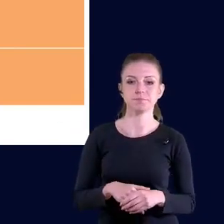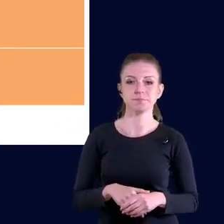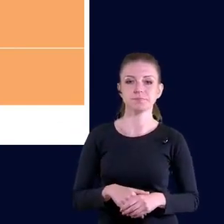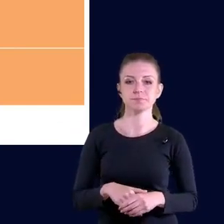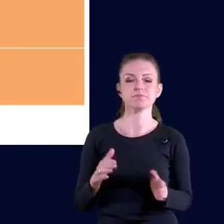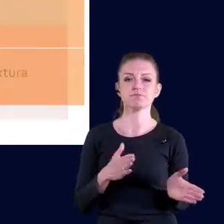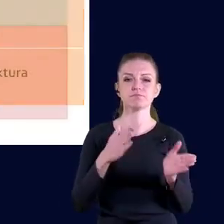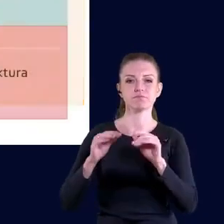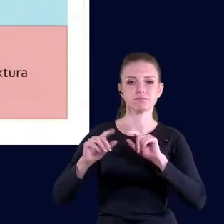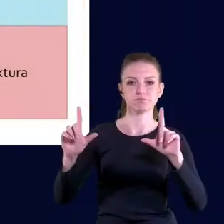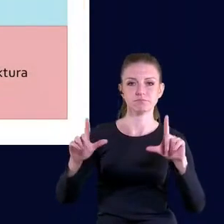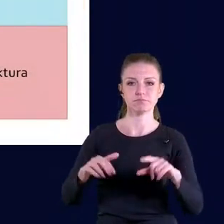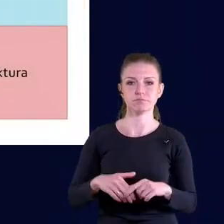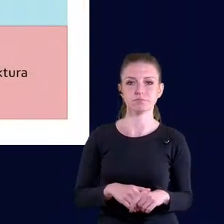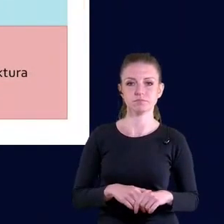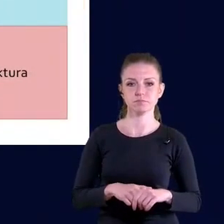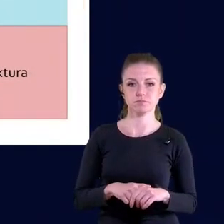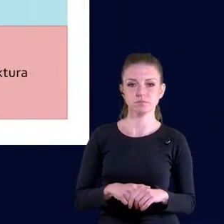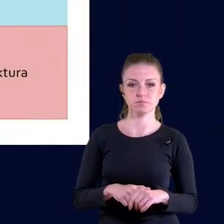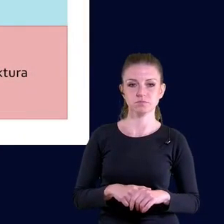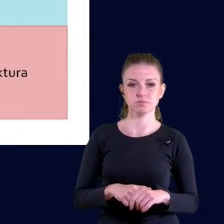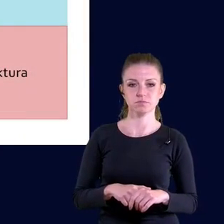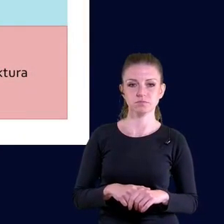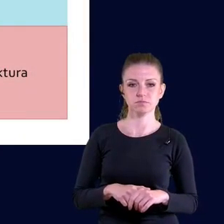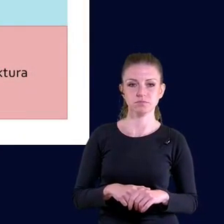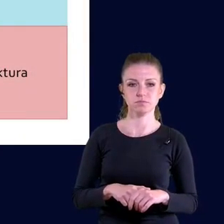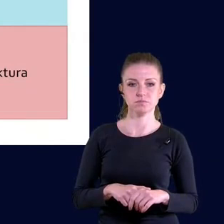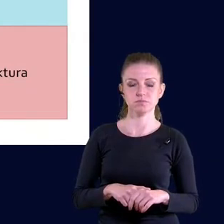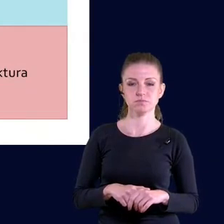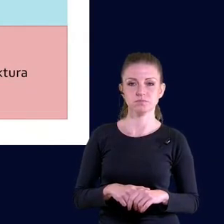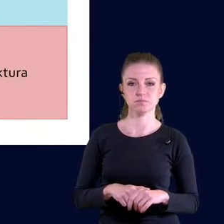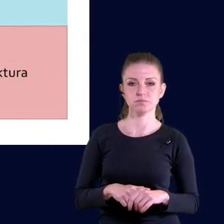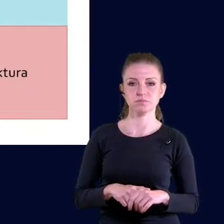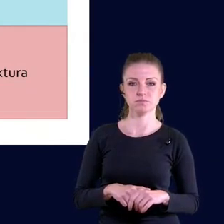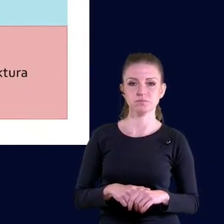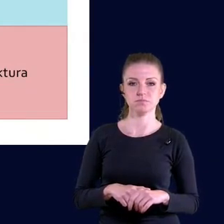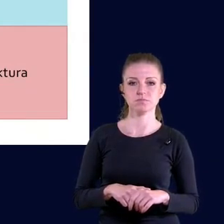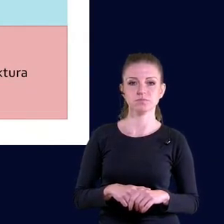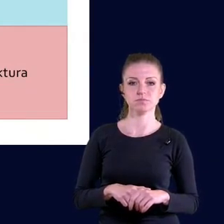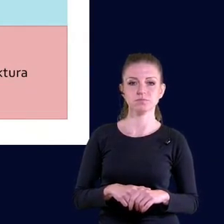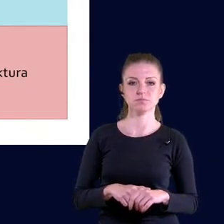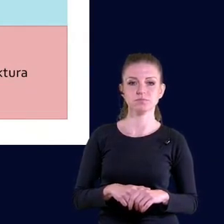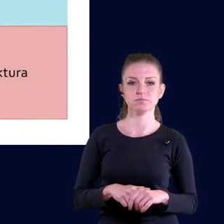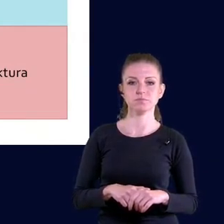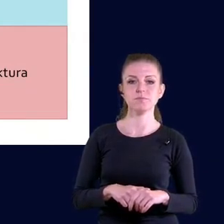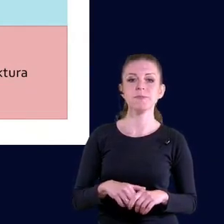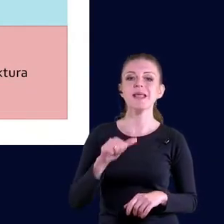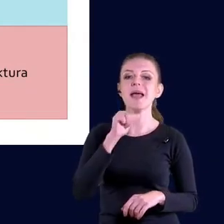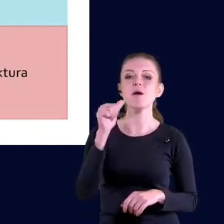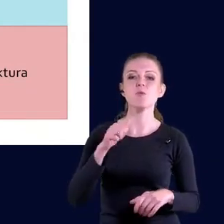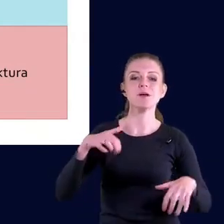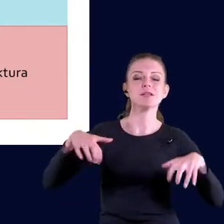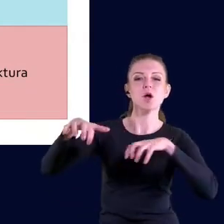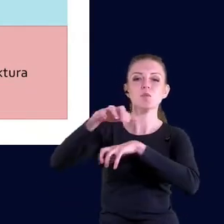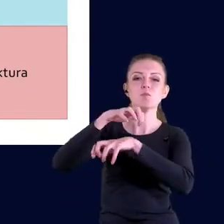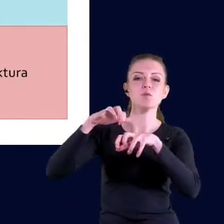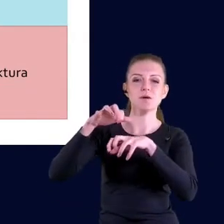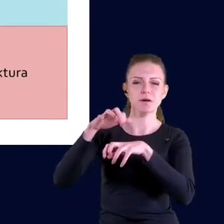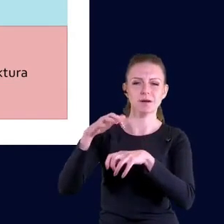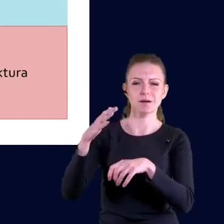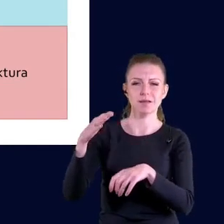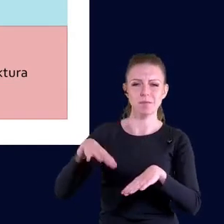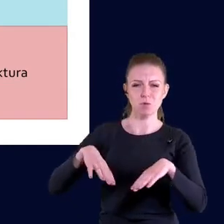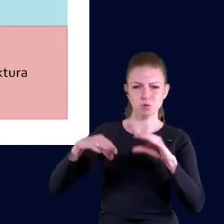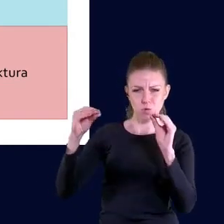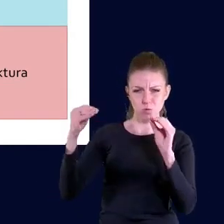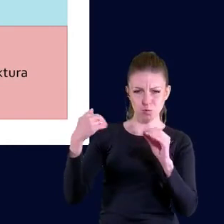następny proszę z Europejskiej chmurze dla otwartej nauki wspominałam na początku